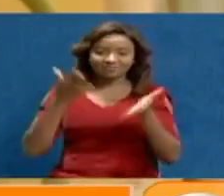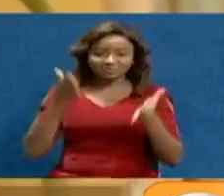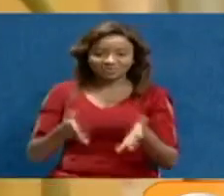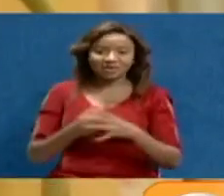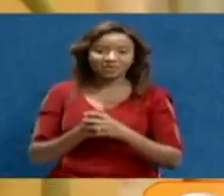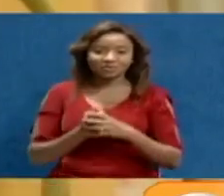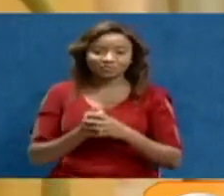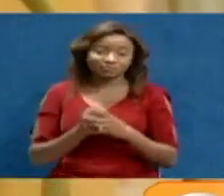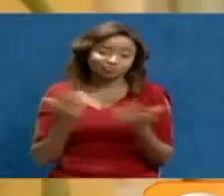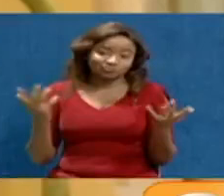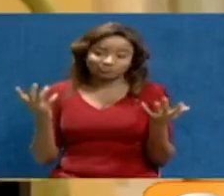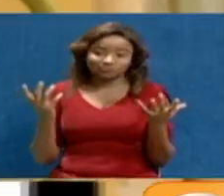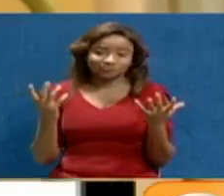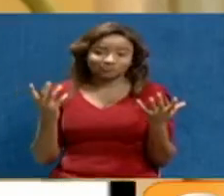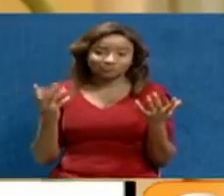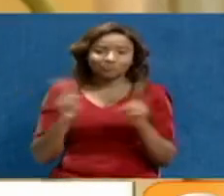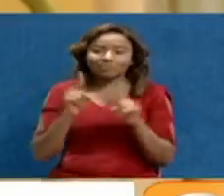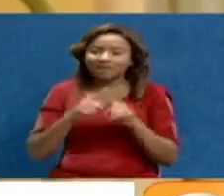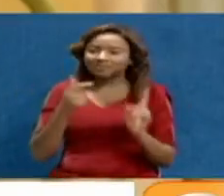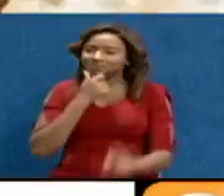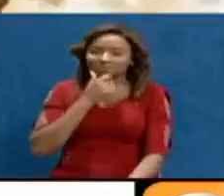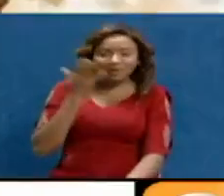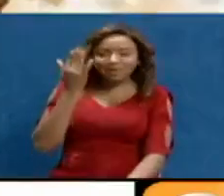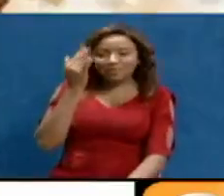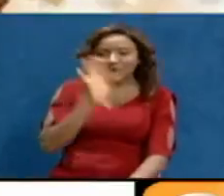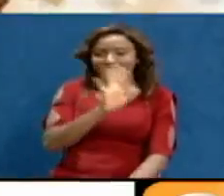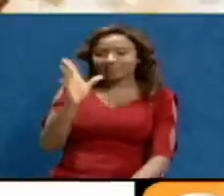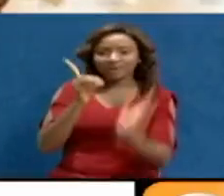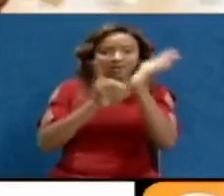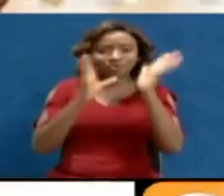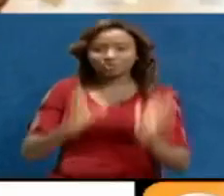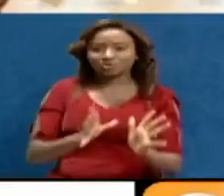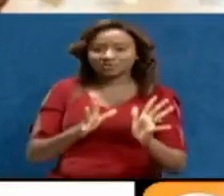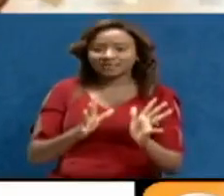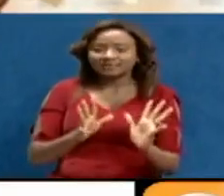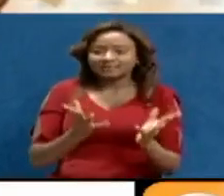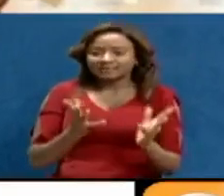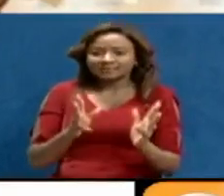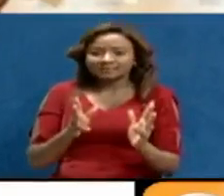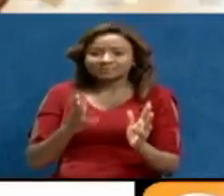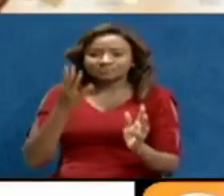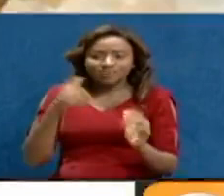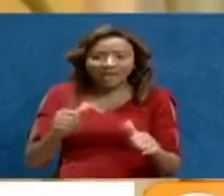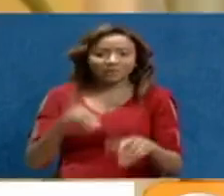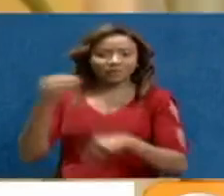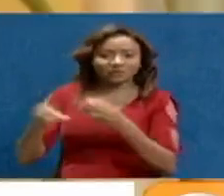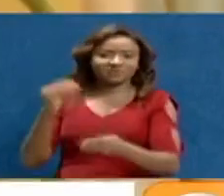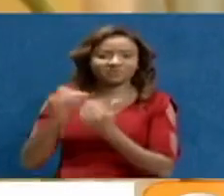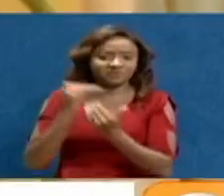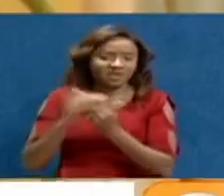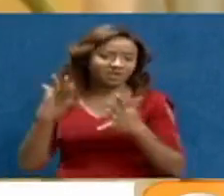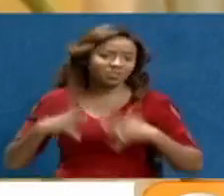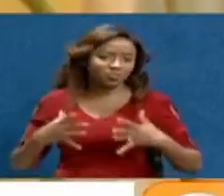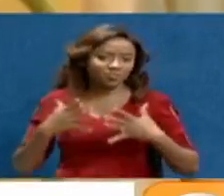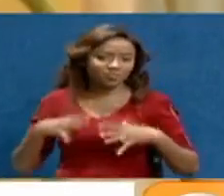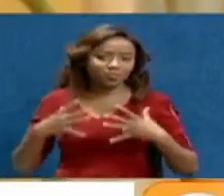saitisi yoyote serikali. Lakini kwa nini serikali umepatia daktari pesa yao alafu tu akuja